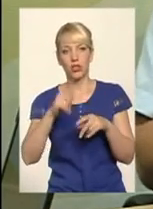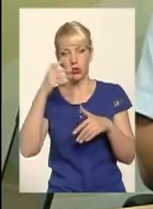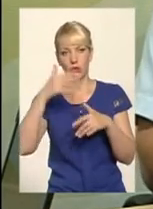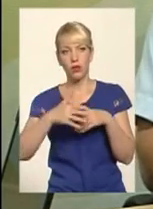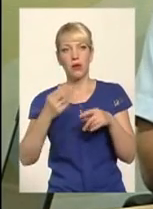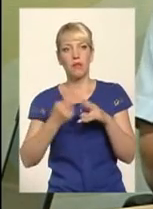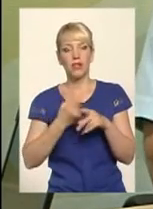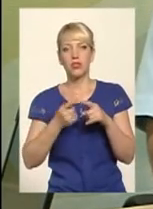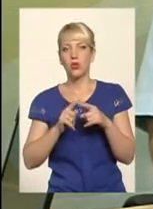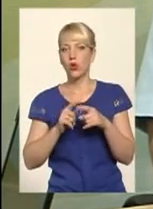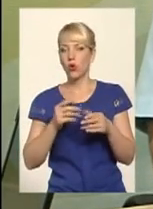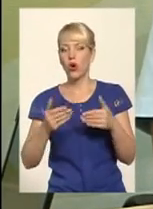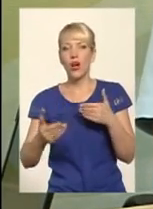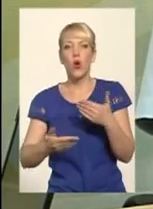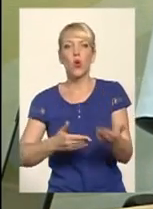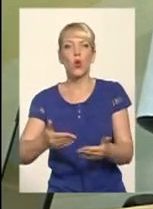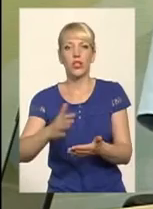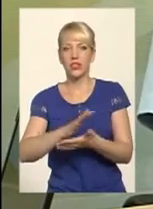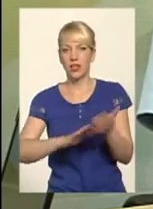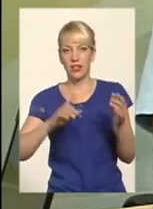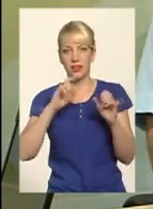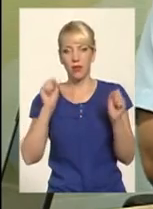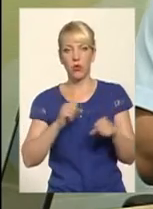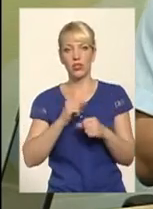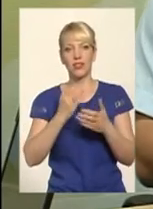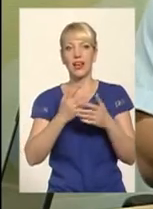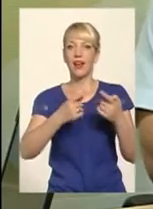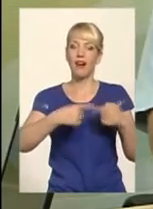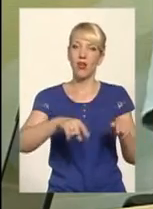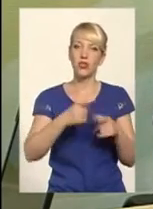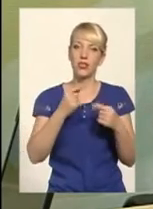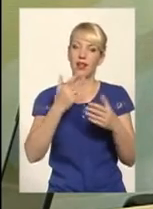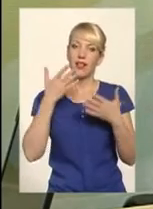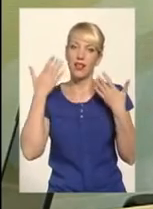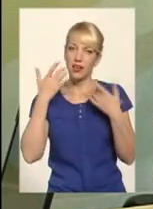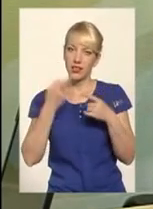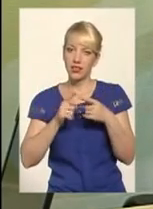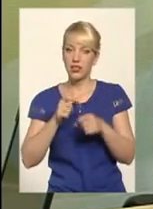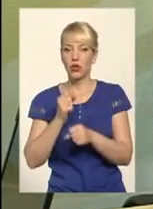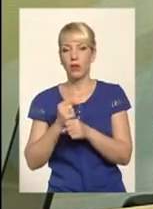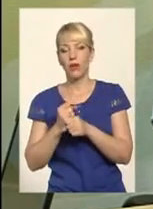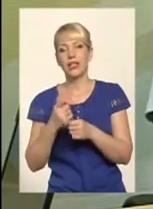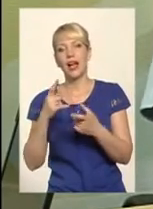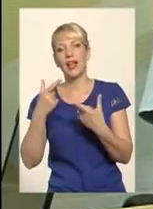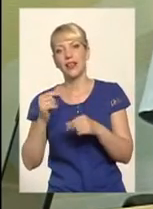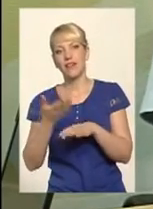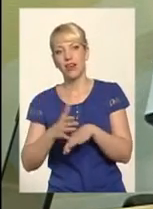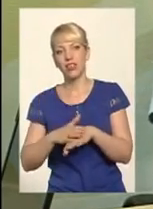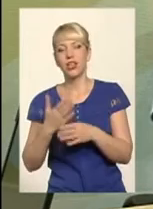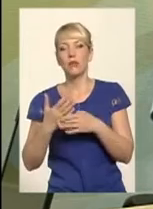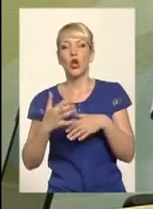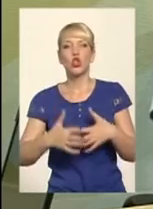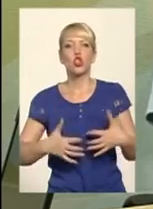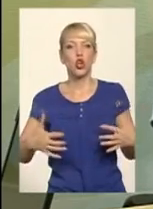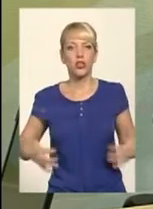цього далі рухатись неможливо. Є галузі, де легше це зробити, є де важче. Скажімо, теж молочне скотарство, там корова не передбачувана. Тобто